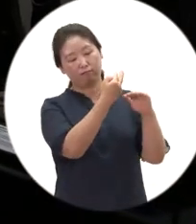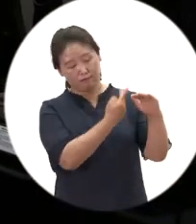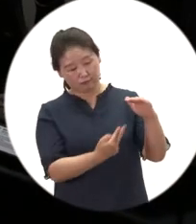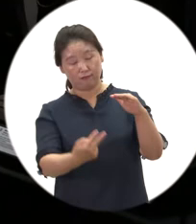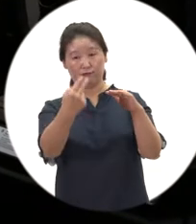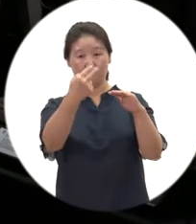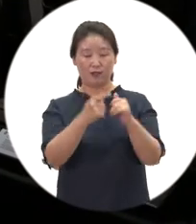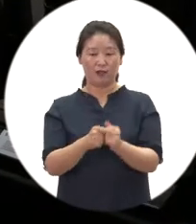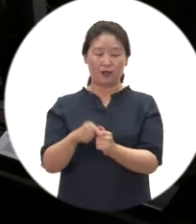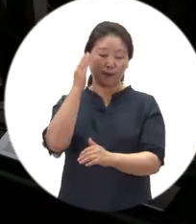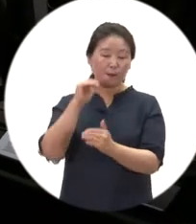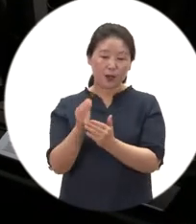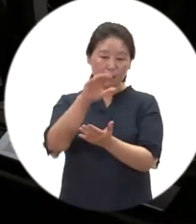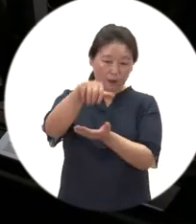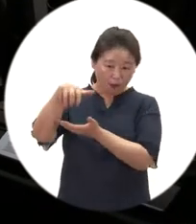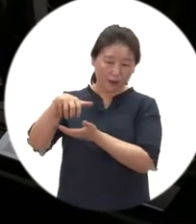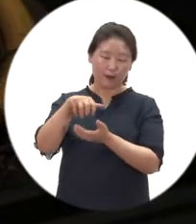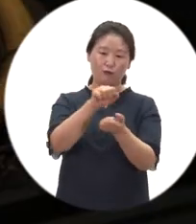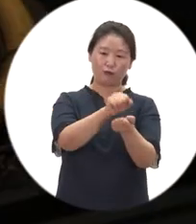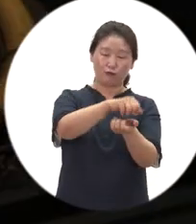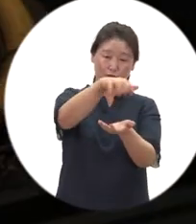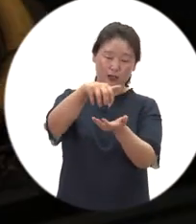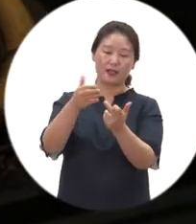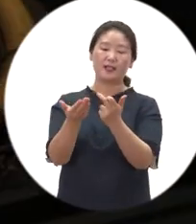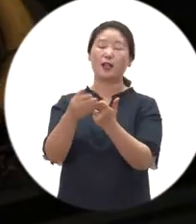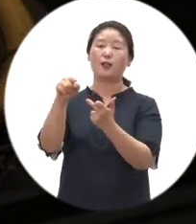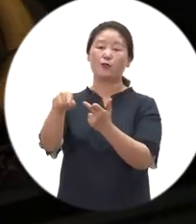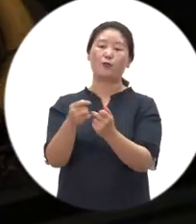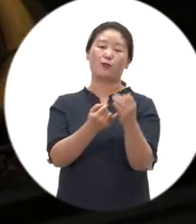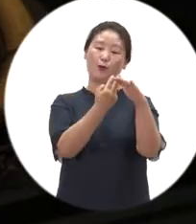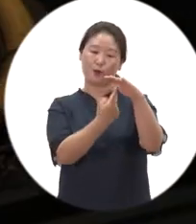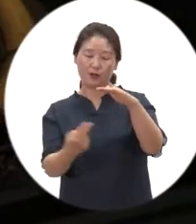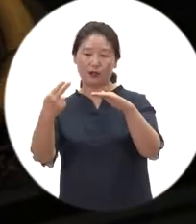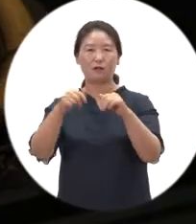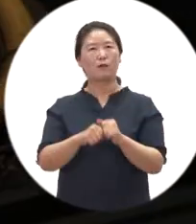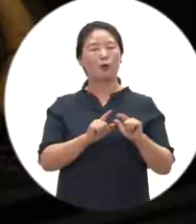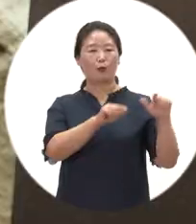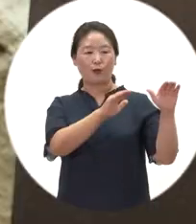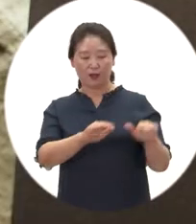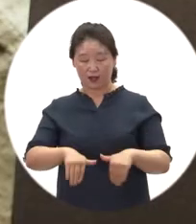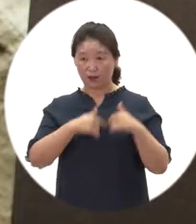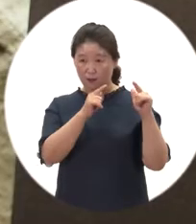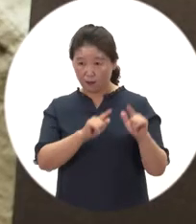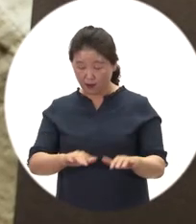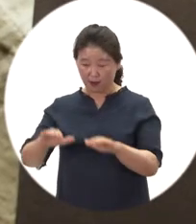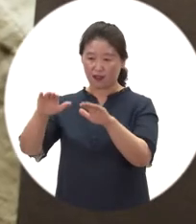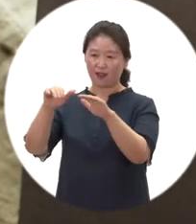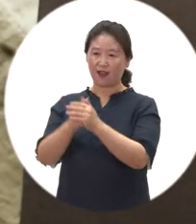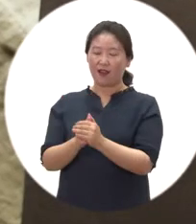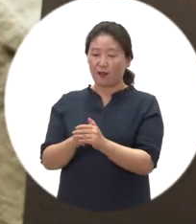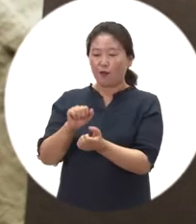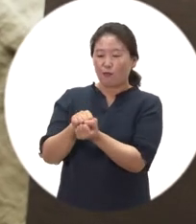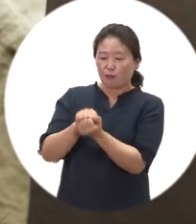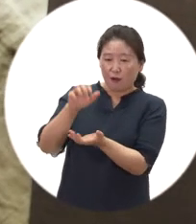미역을 채취하면서 전복과 성게도 땁니다. 제주도 해녀들은 여름철에 동해안과 남해안에 해산물 채취를 위해